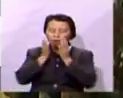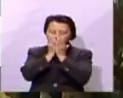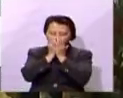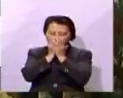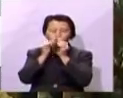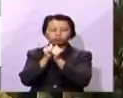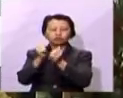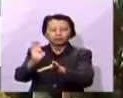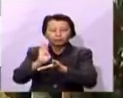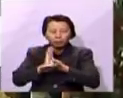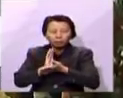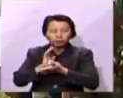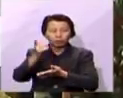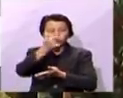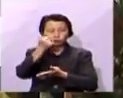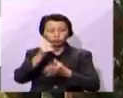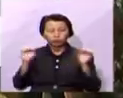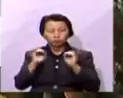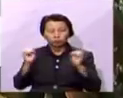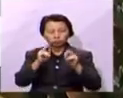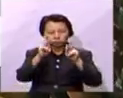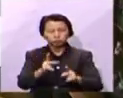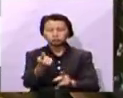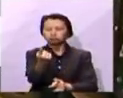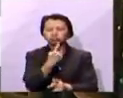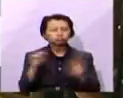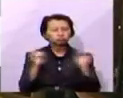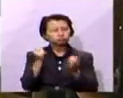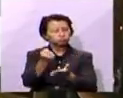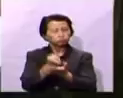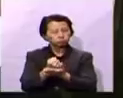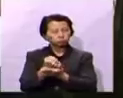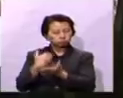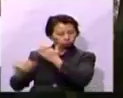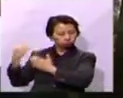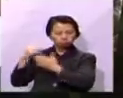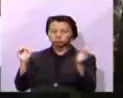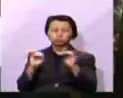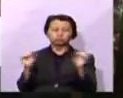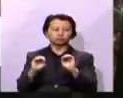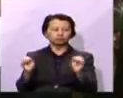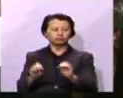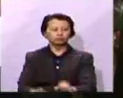dengan bantuan tersebut kerana tiada pihak yang tampil membantu beliau sebelum ini.